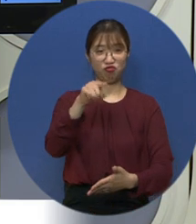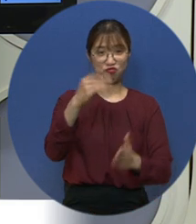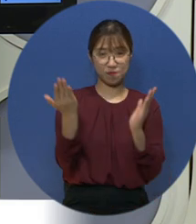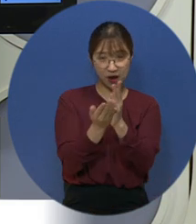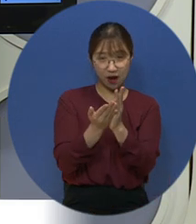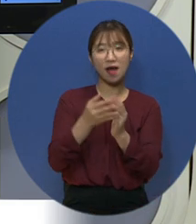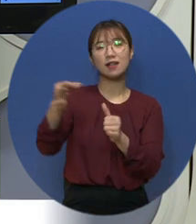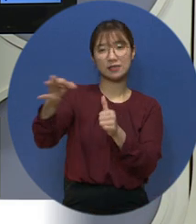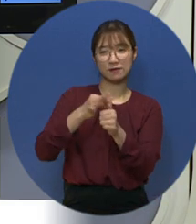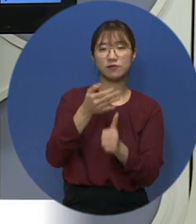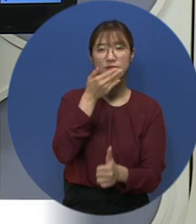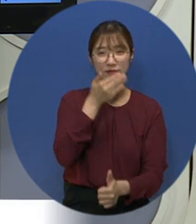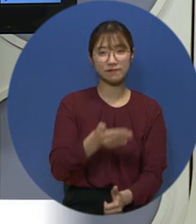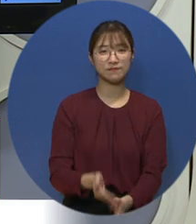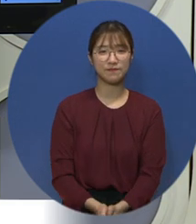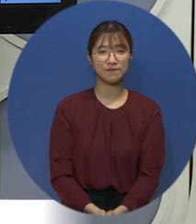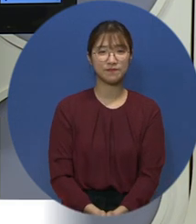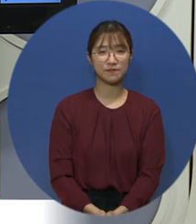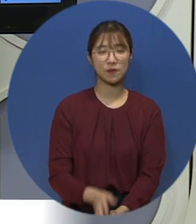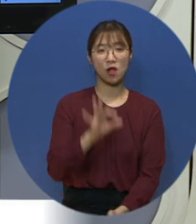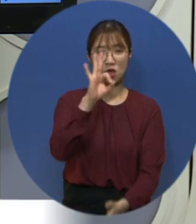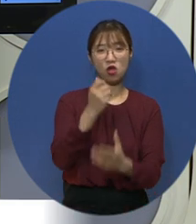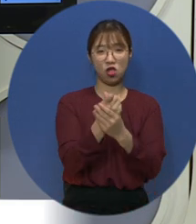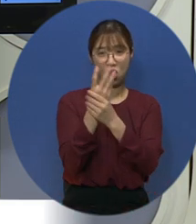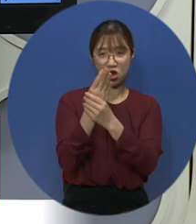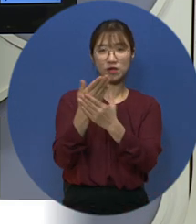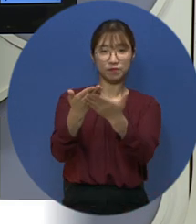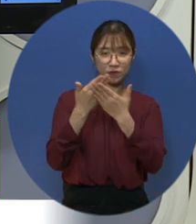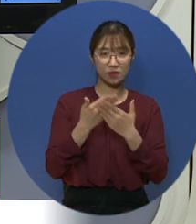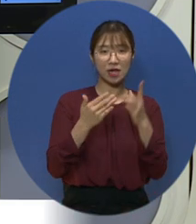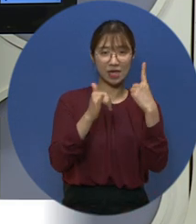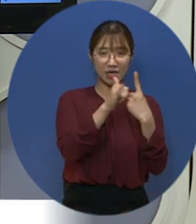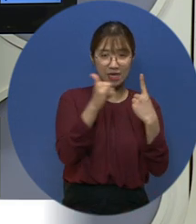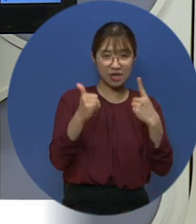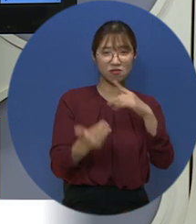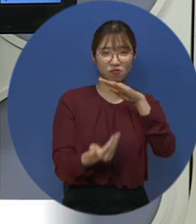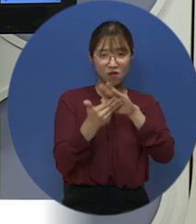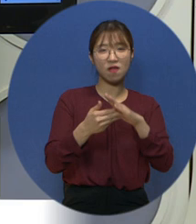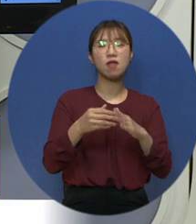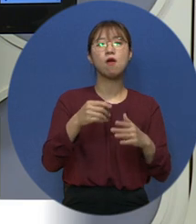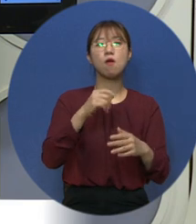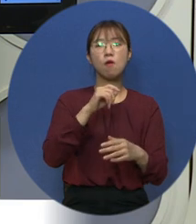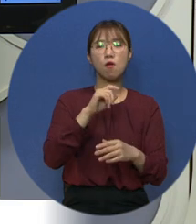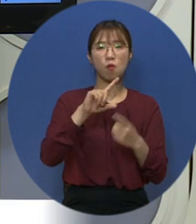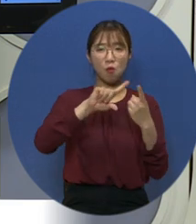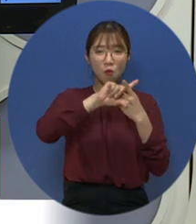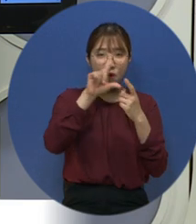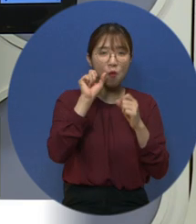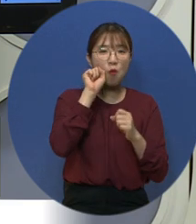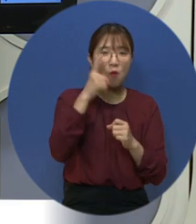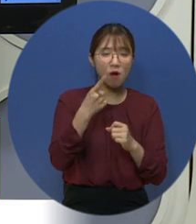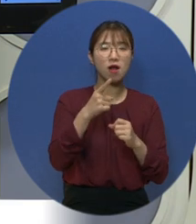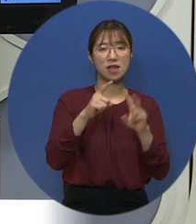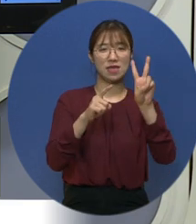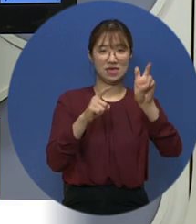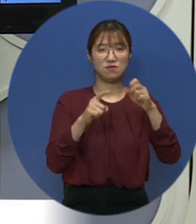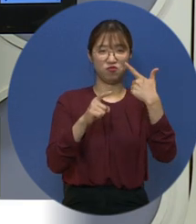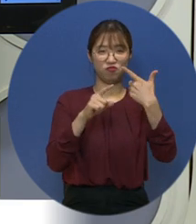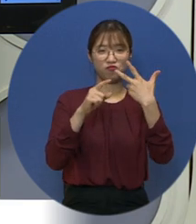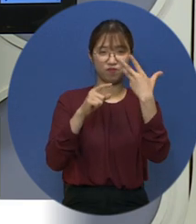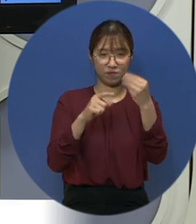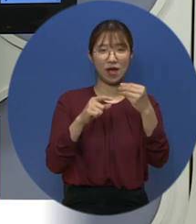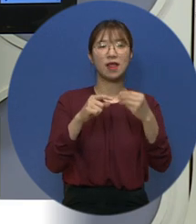있습니다 현금으로 지급되며 1인 가구 최대 월 26만 4천원 4인가구 최대